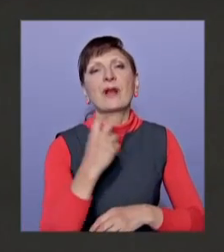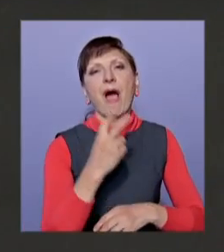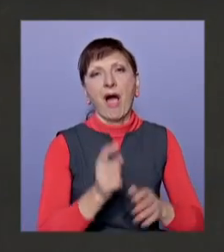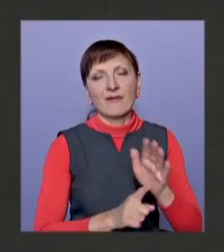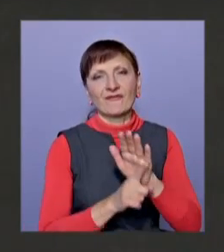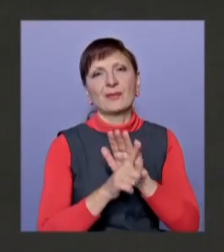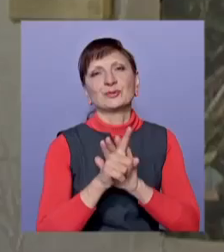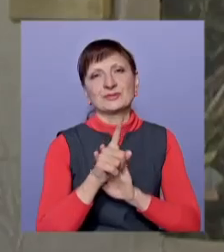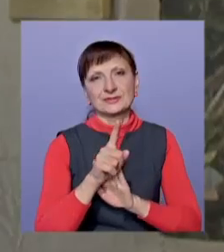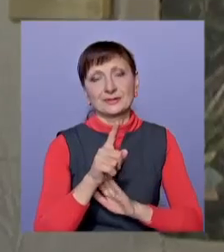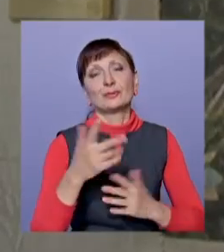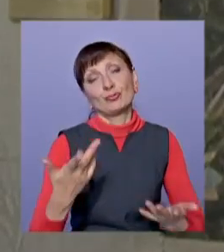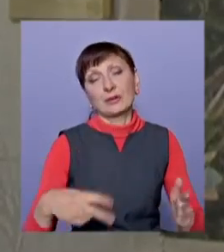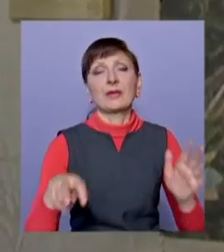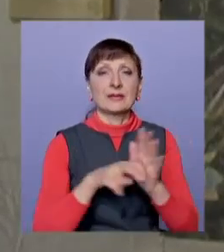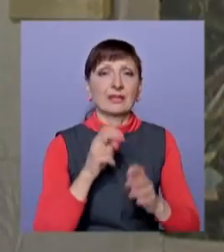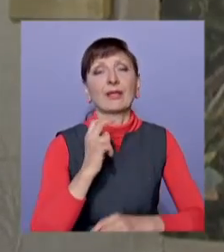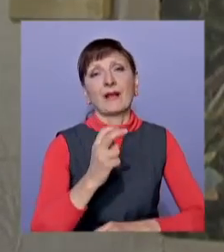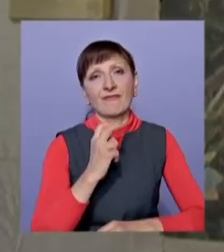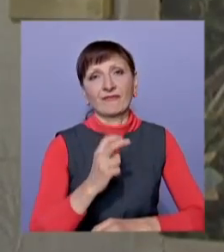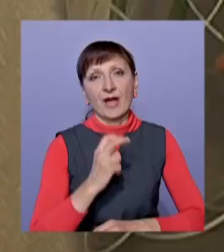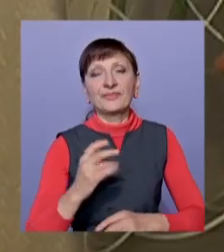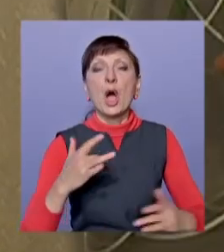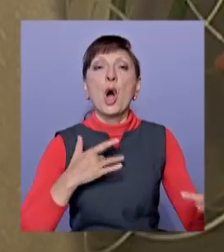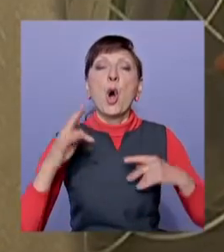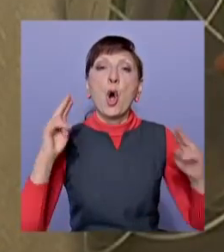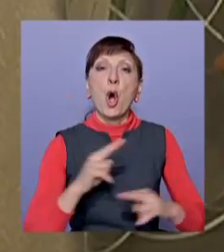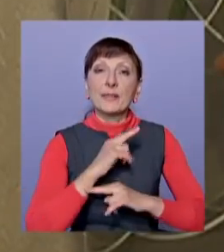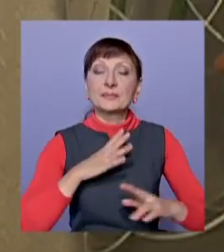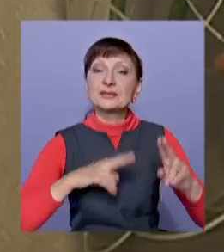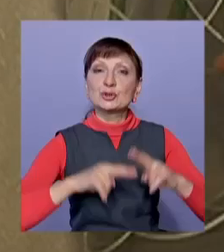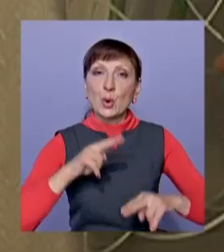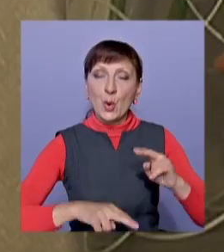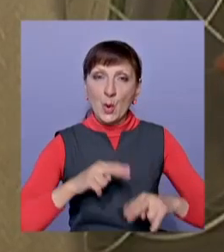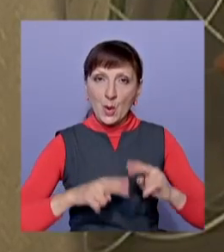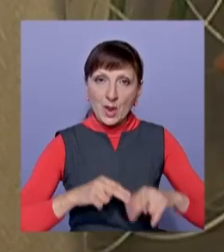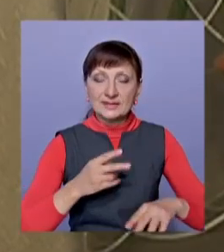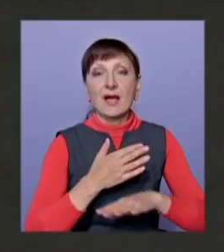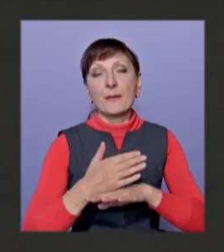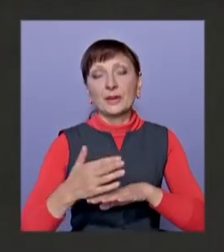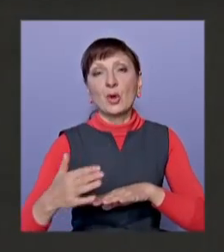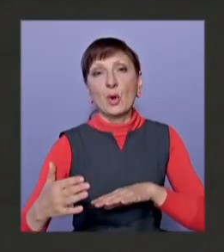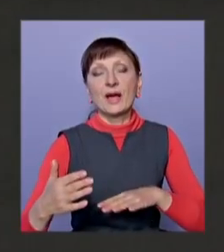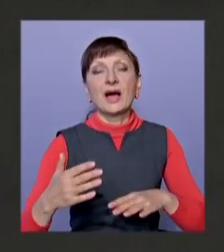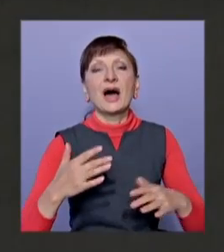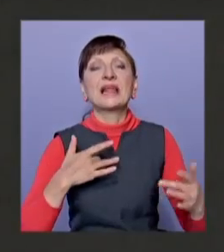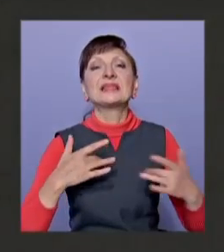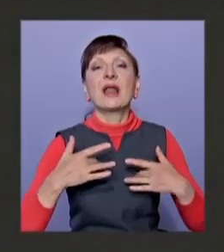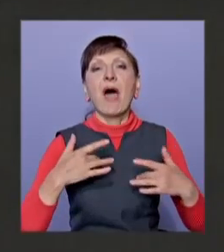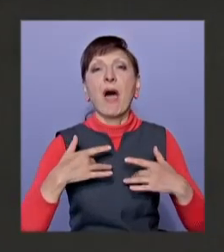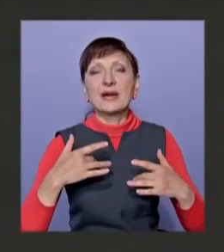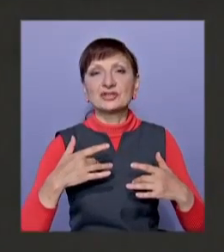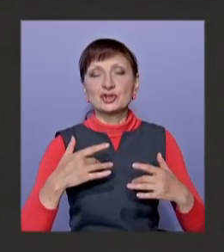пустили, да тогда на трамвае стали ездить. Оперный театр строился. Потом драматический